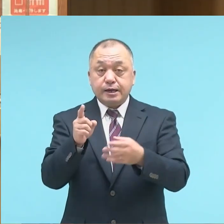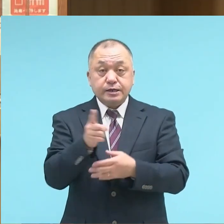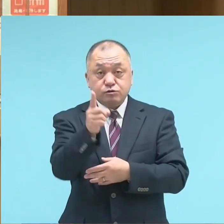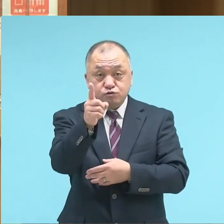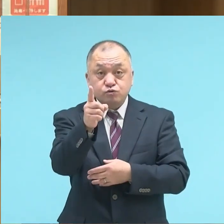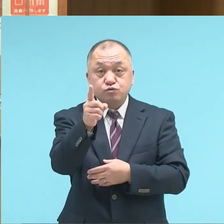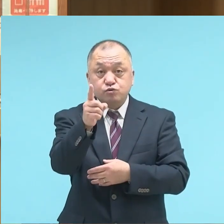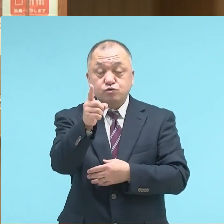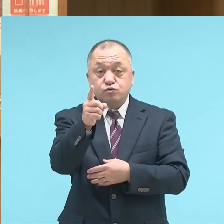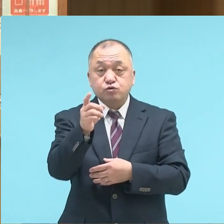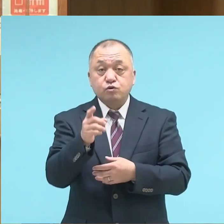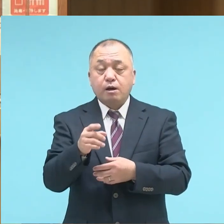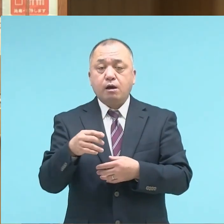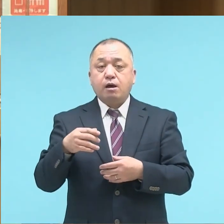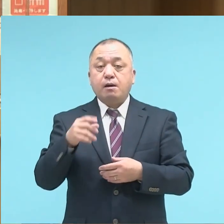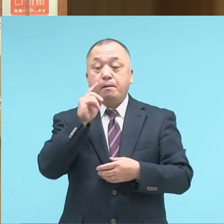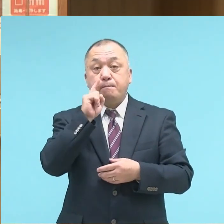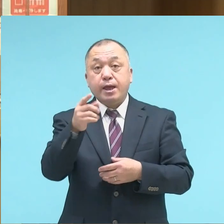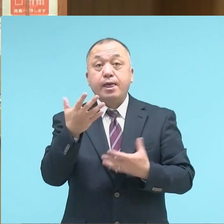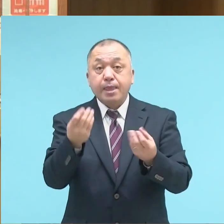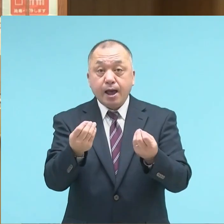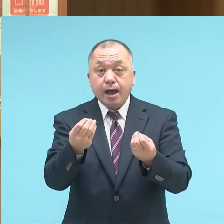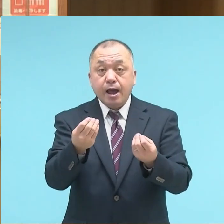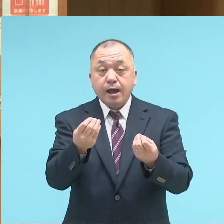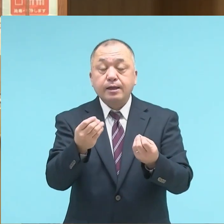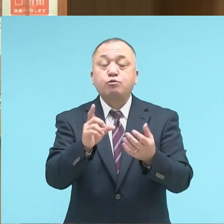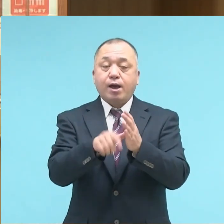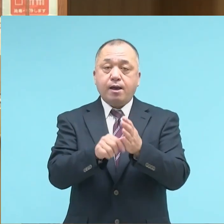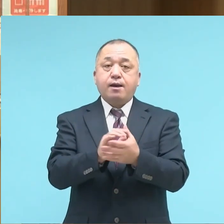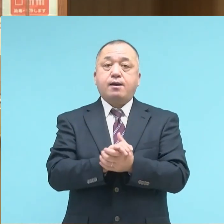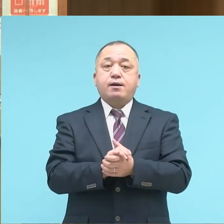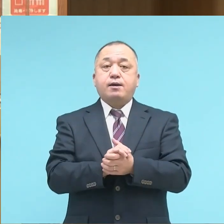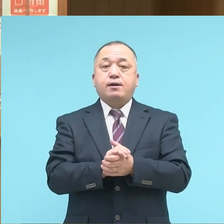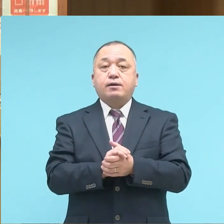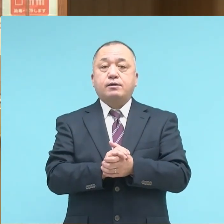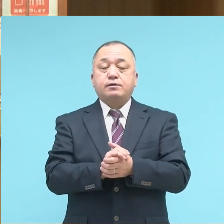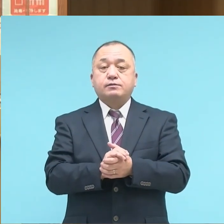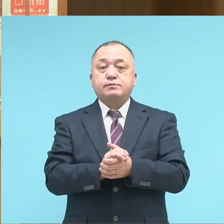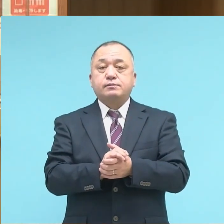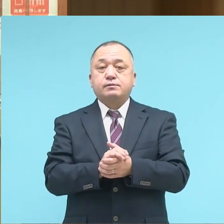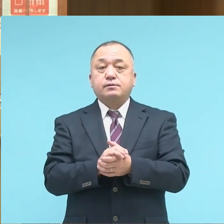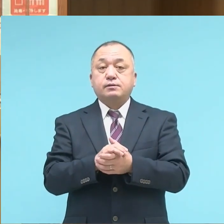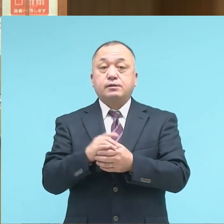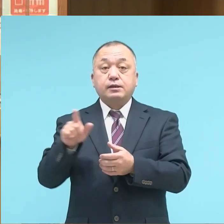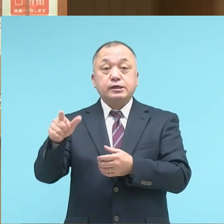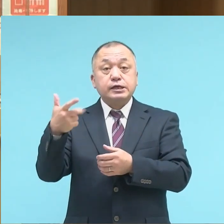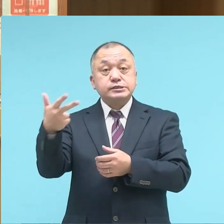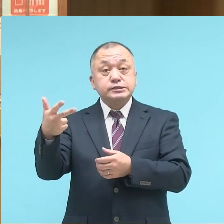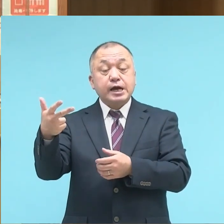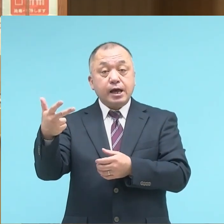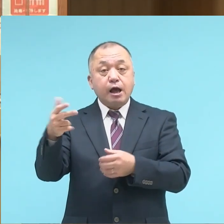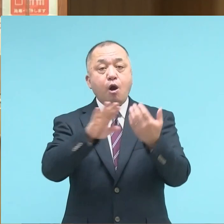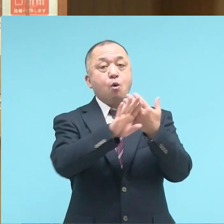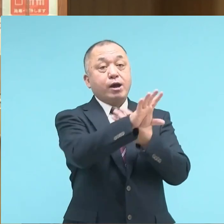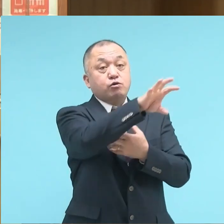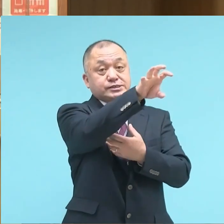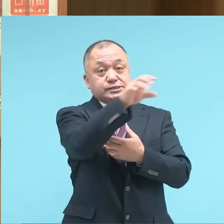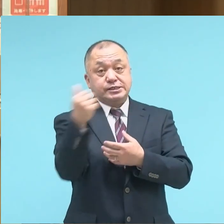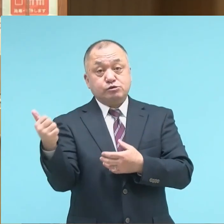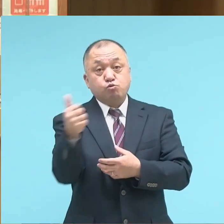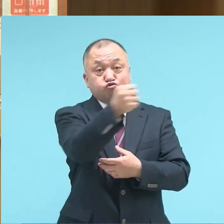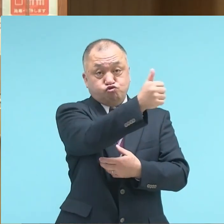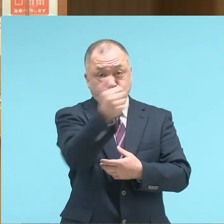けられてきたという状況などがあったり、またはその旭川市から他の地域に移動する、また